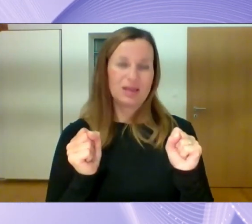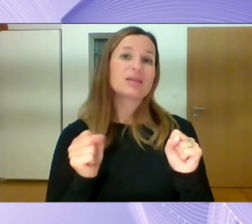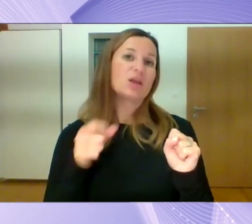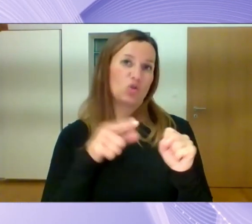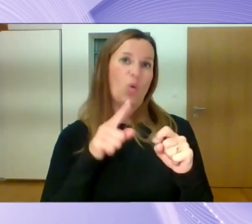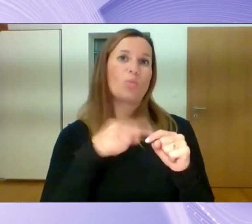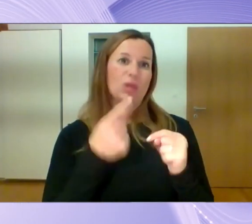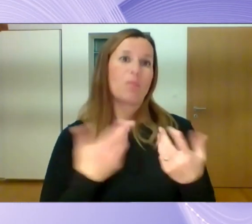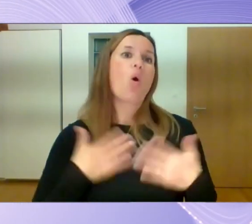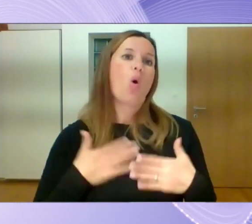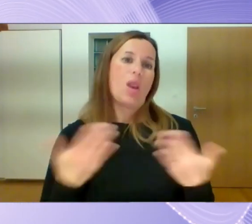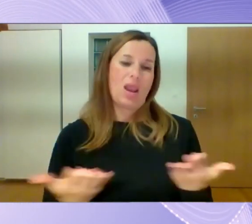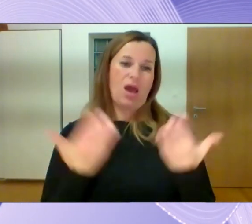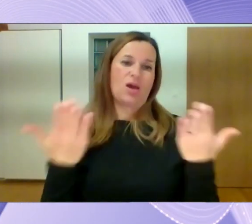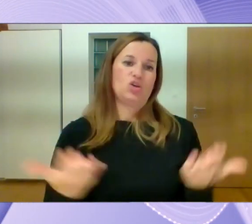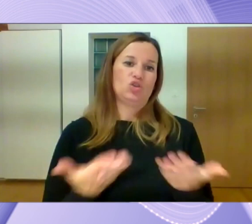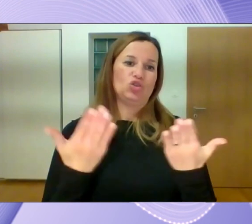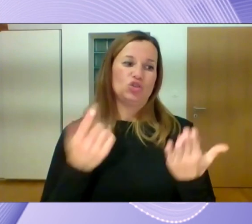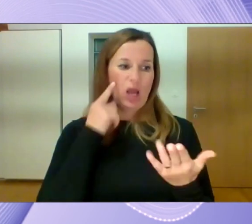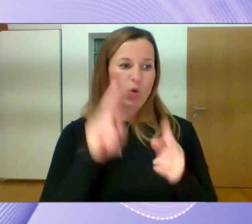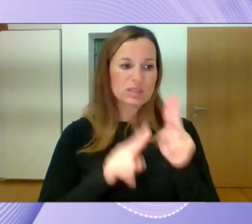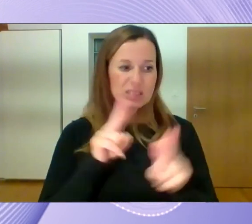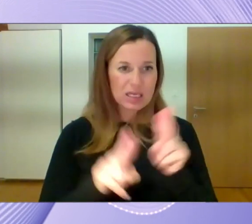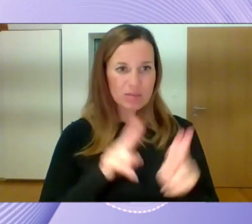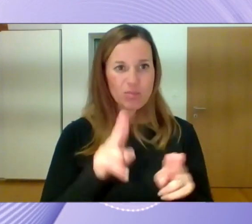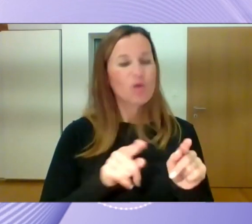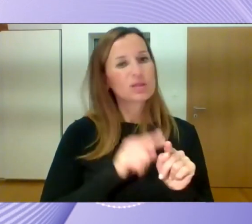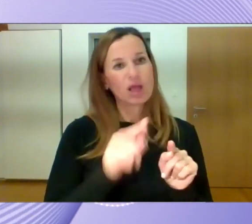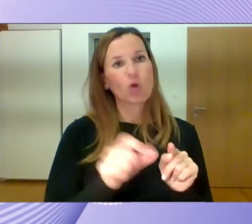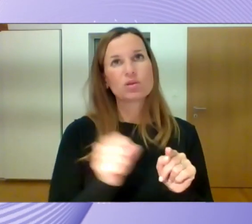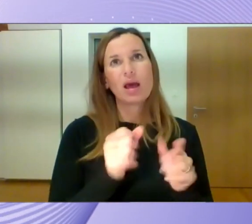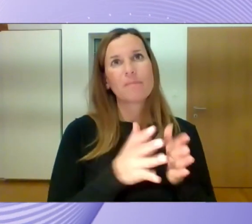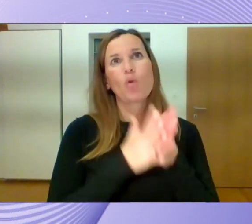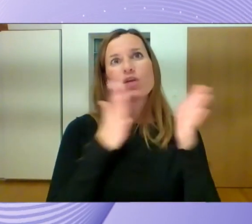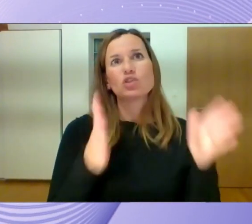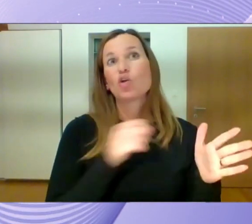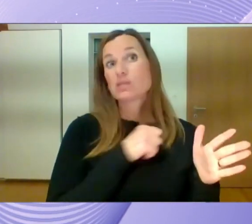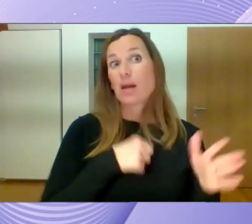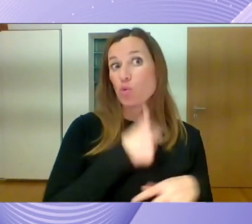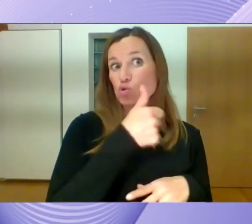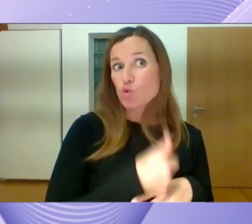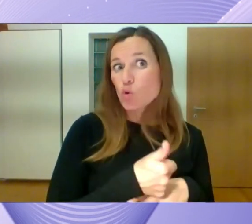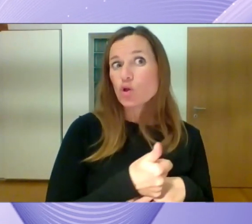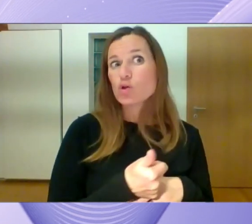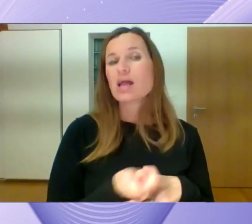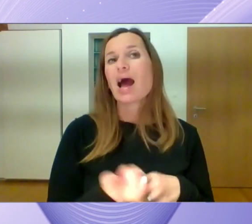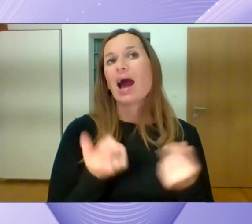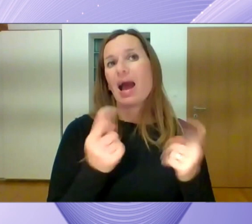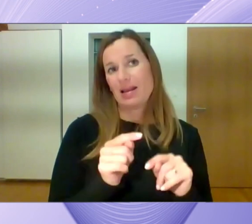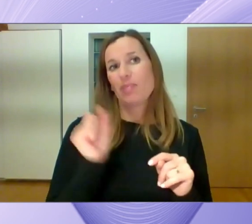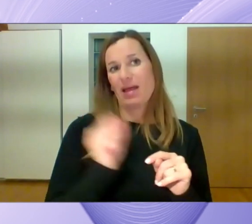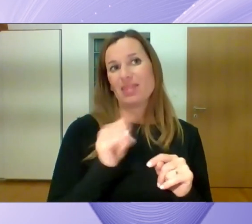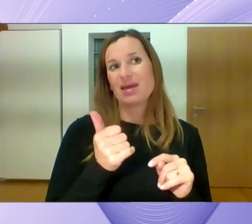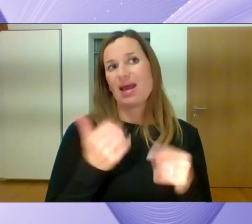olajšajo oskrbo v tem smislu, da povečajo samostojnost ali pa da je lažja.